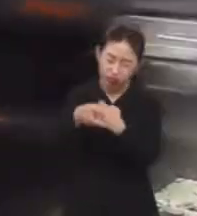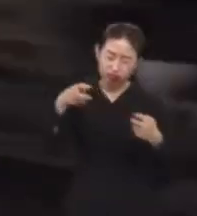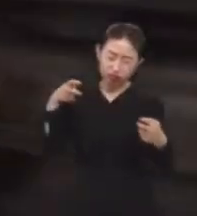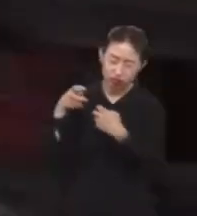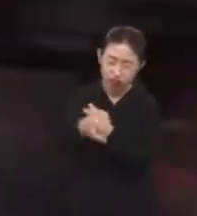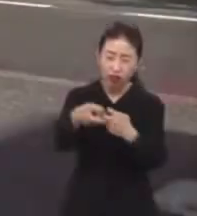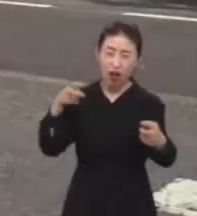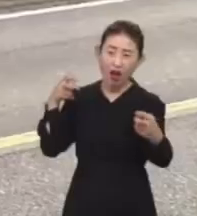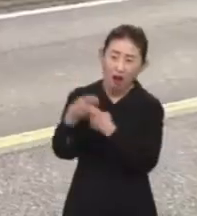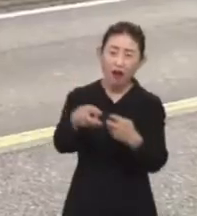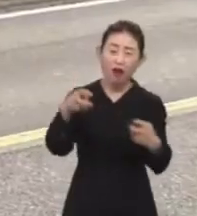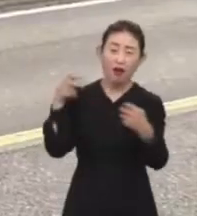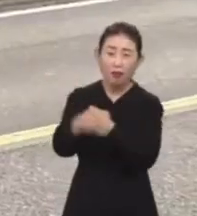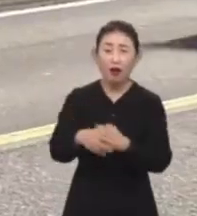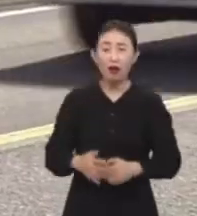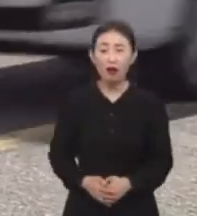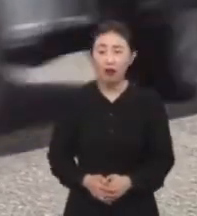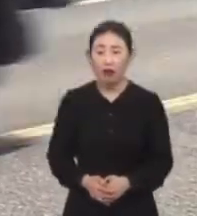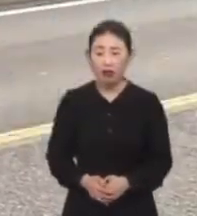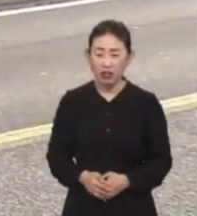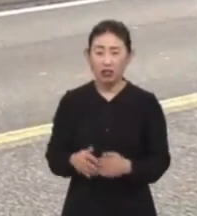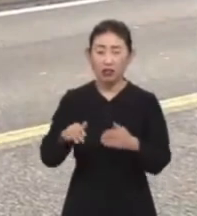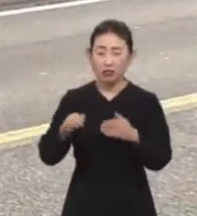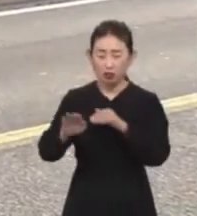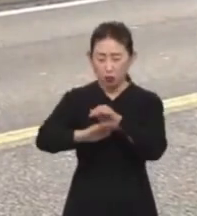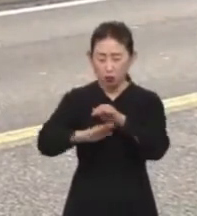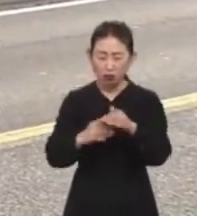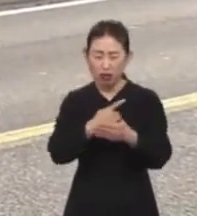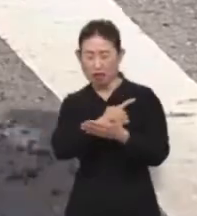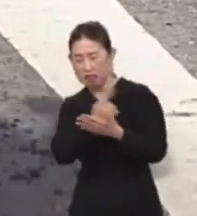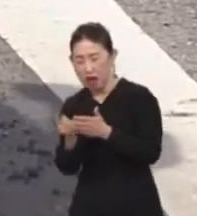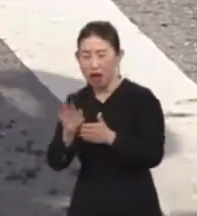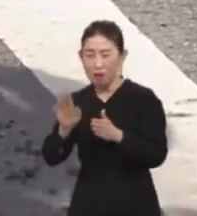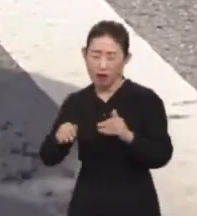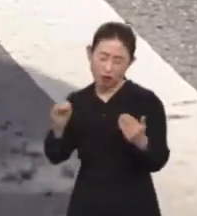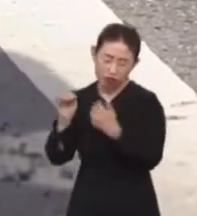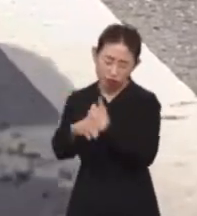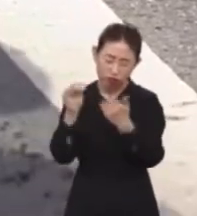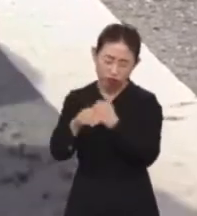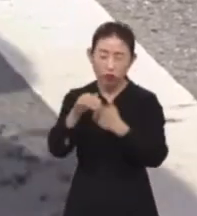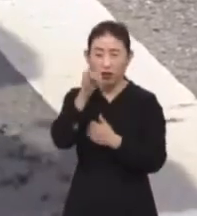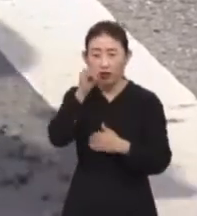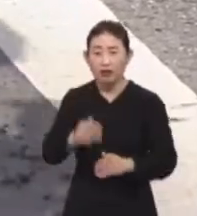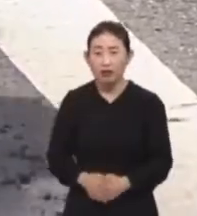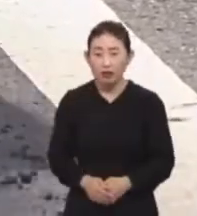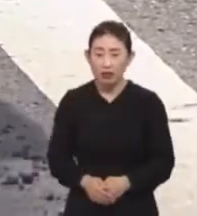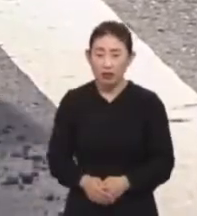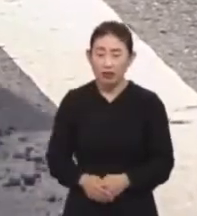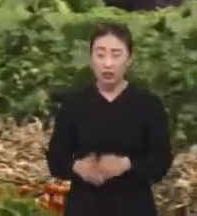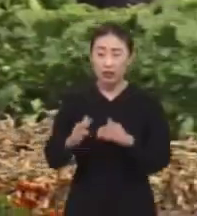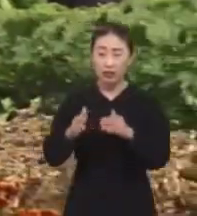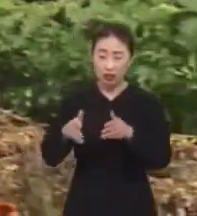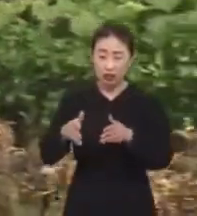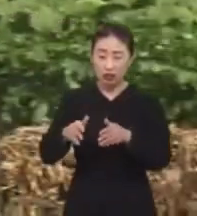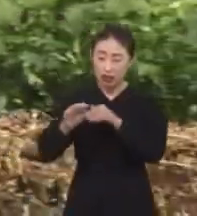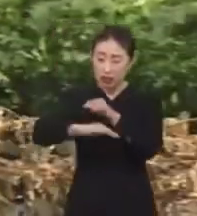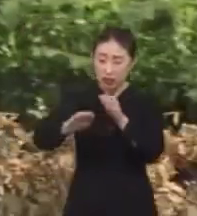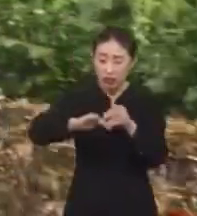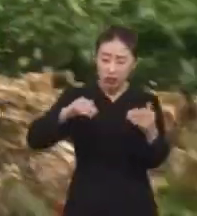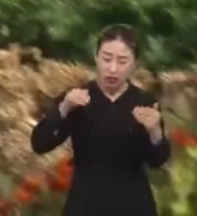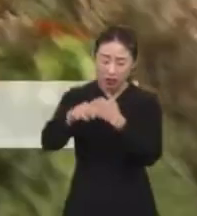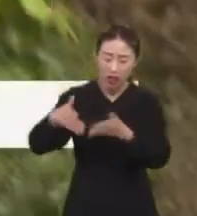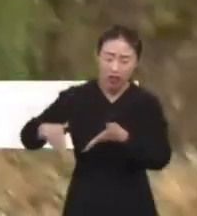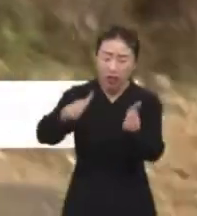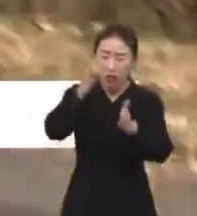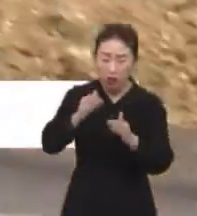내며 도로를 지나갑니다. 승용차들도 빠른 속도로 도로를 통과합니다. 차도만 있고 인도가 없다 보니 도로